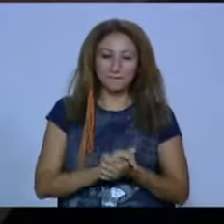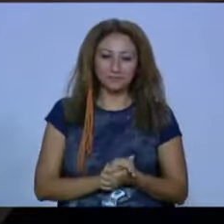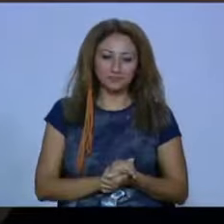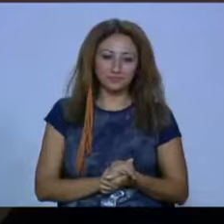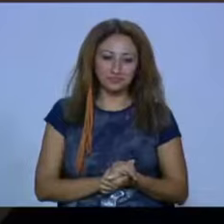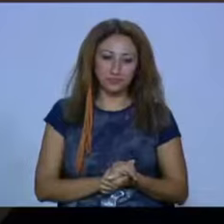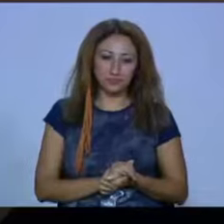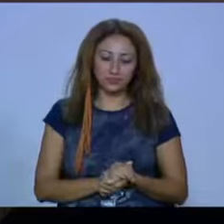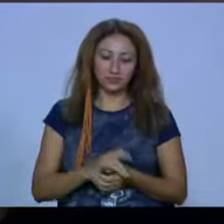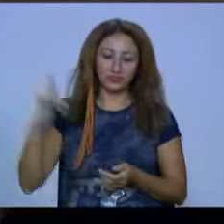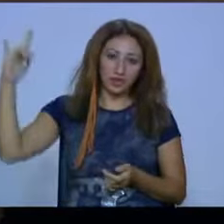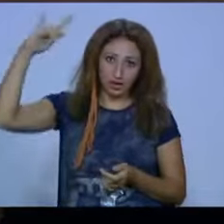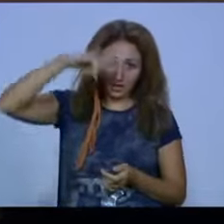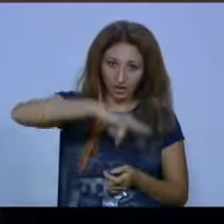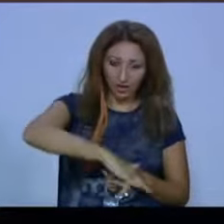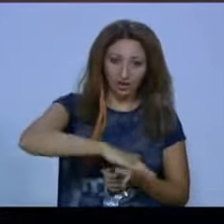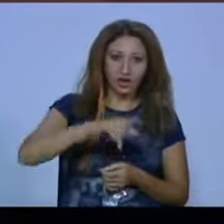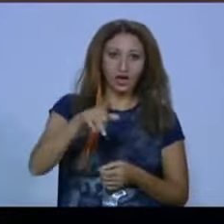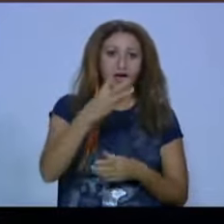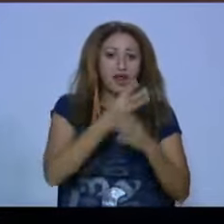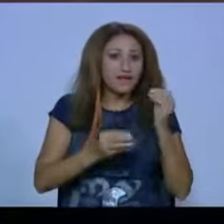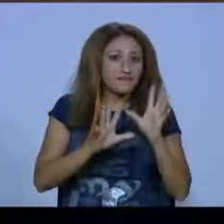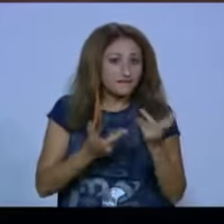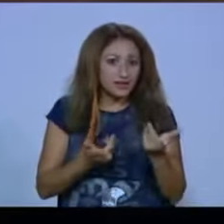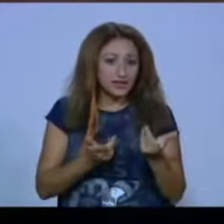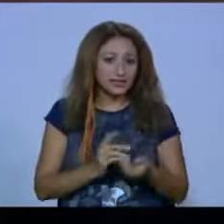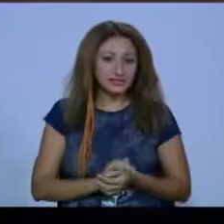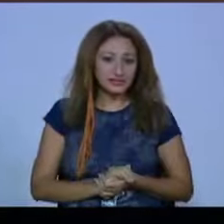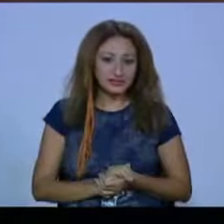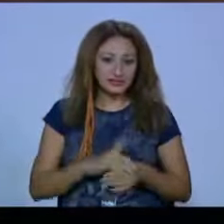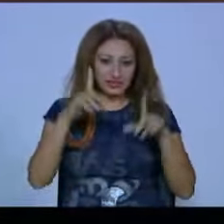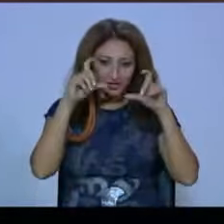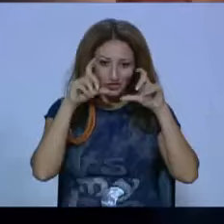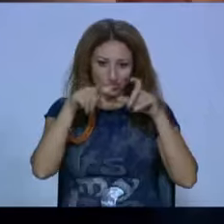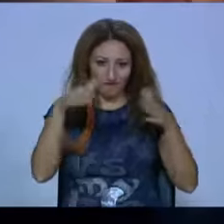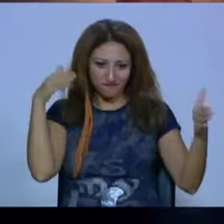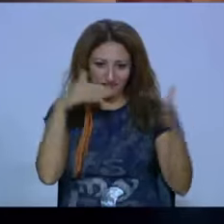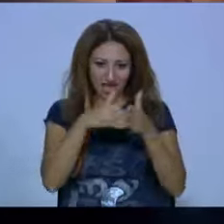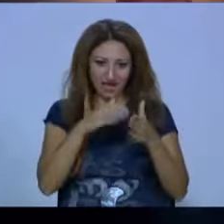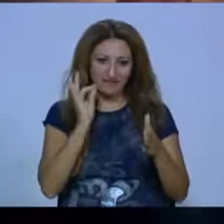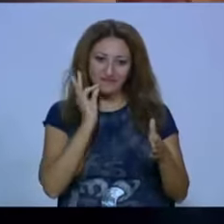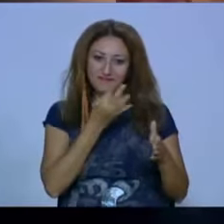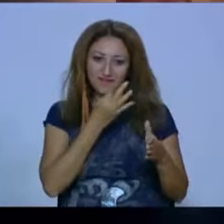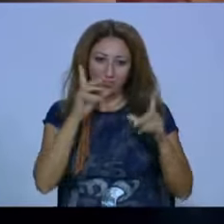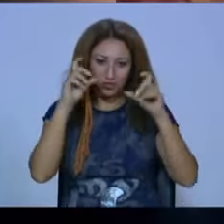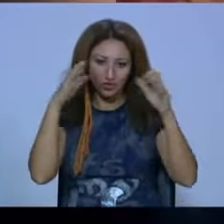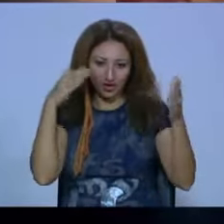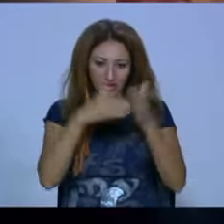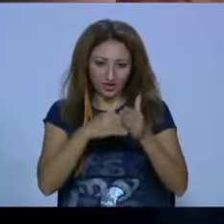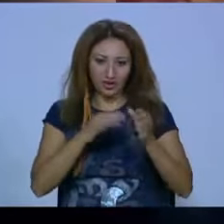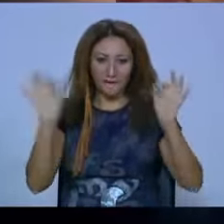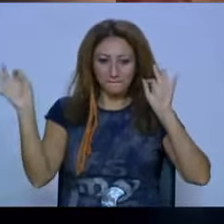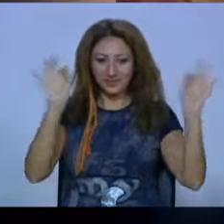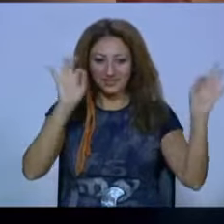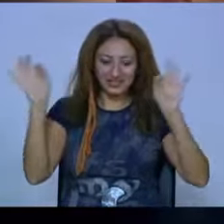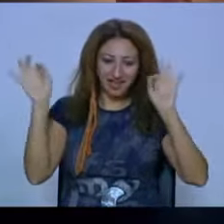فاول ما جه ونزل المطار وسأل خالد، اظن دي اخر صور ليه في الفيلم البرازيل، دي كانت الاستعراض اللي